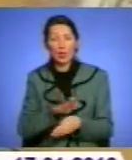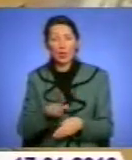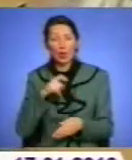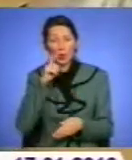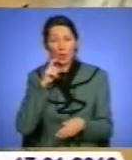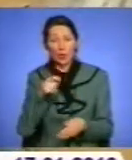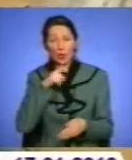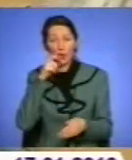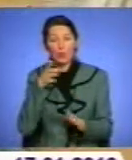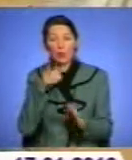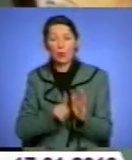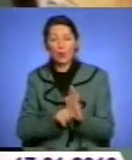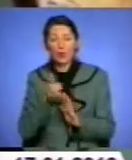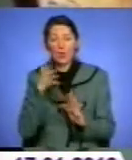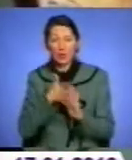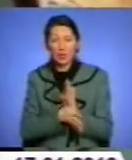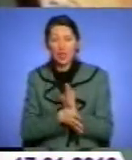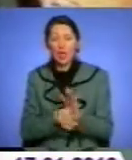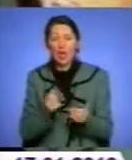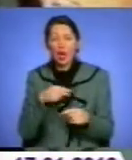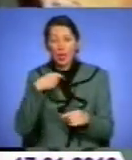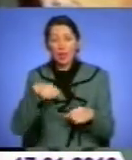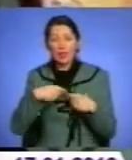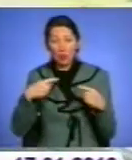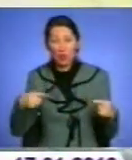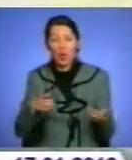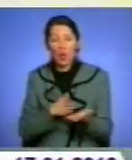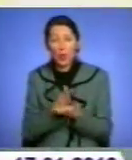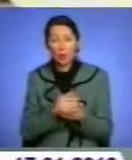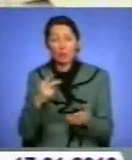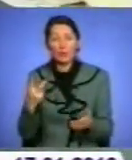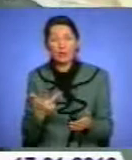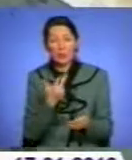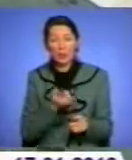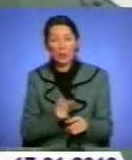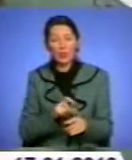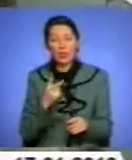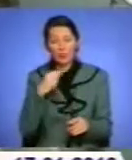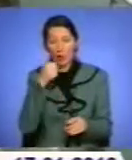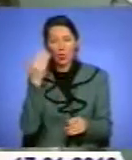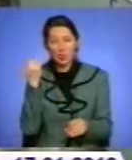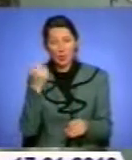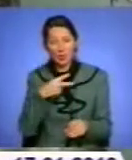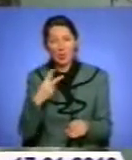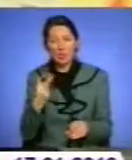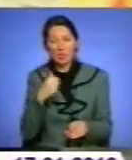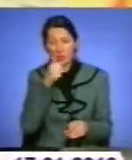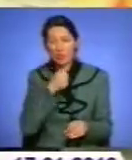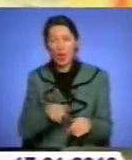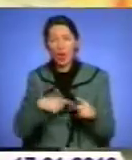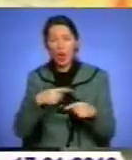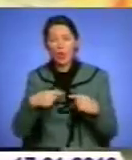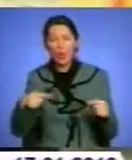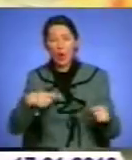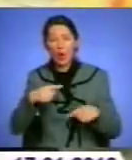витрачати на товари та послуги вдвічі більше, ніж 3 роки тому. За словами голови уряду, за 2012 рік товарообіг збільшився